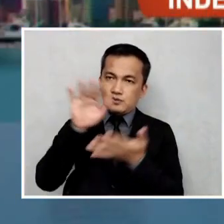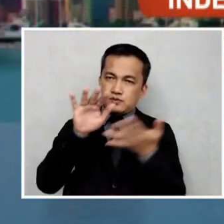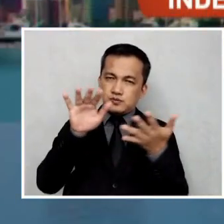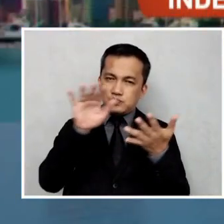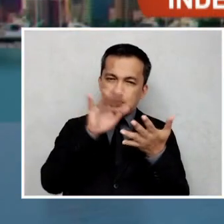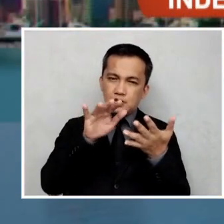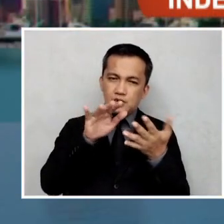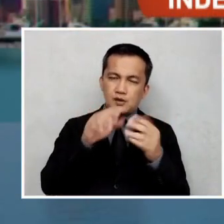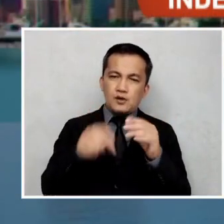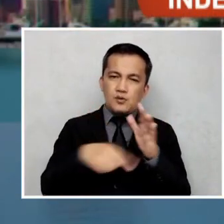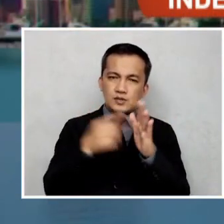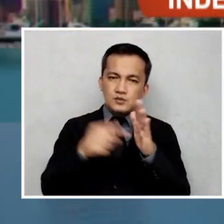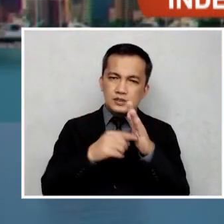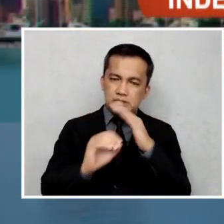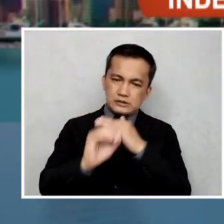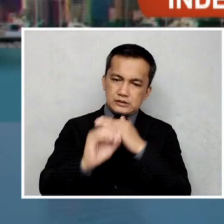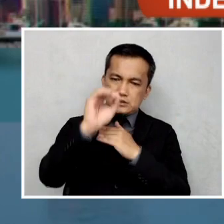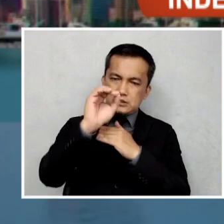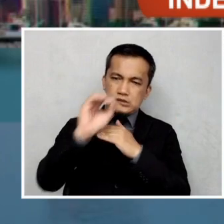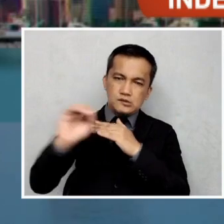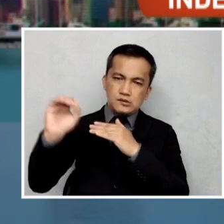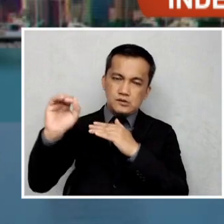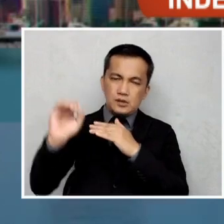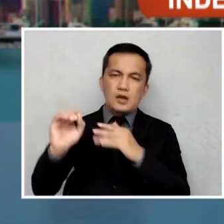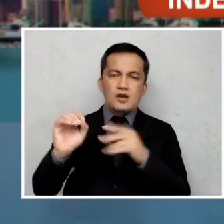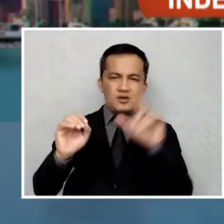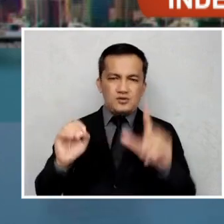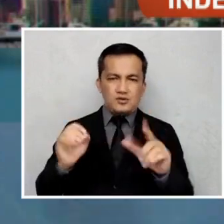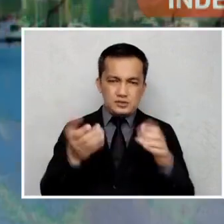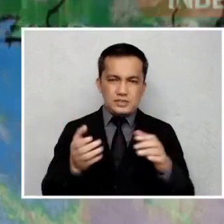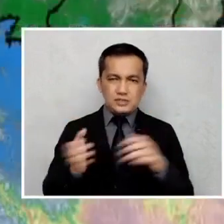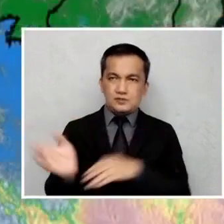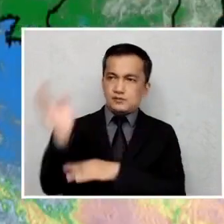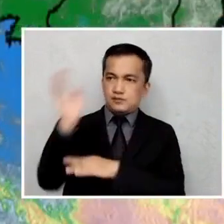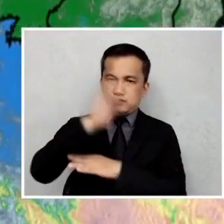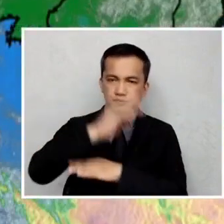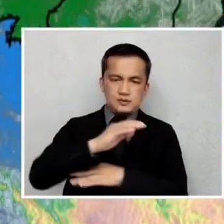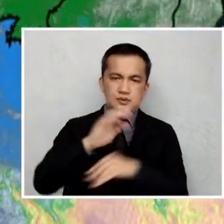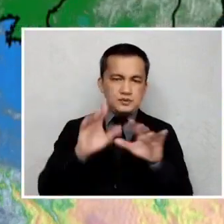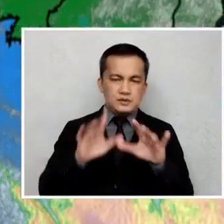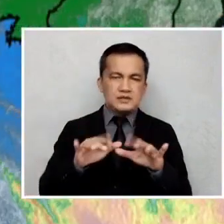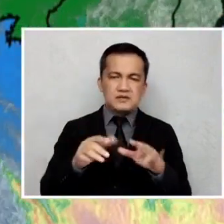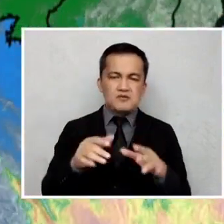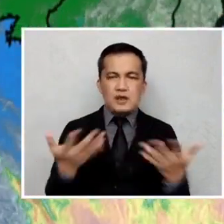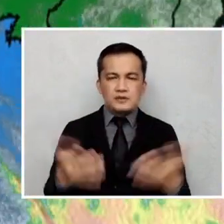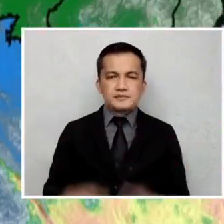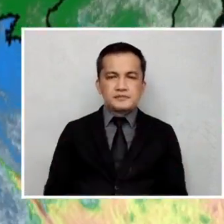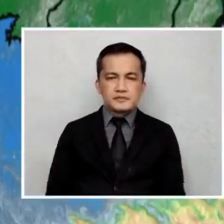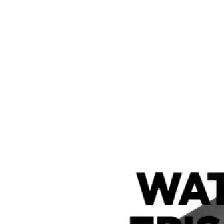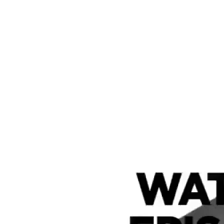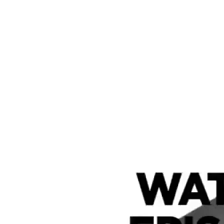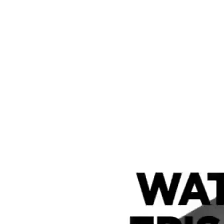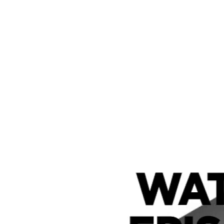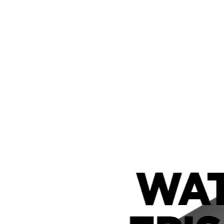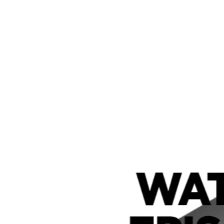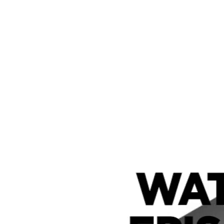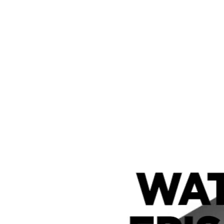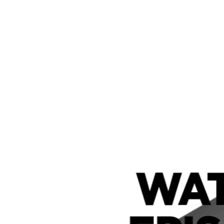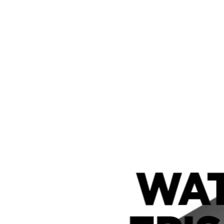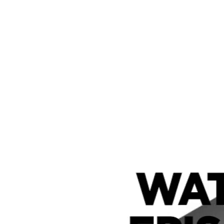sisilip-silip ang araw at mababa pa rin ang tsansa ng ulan maghapon. At yan po ang update sa lagay ng panahon.